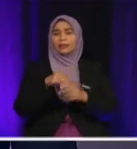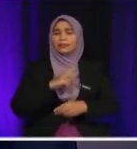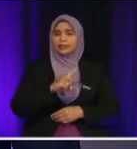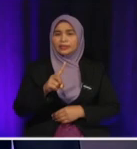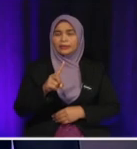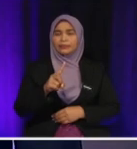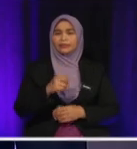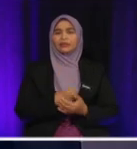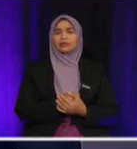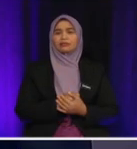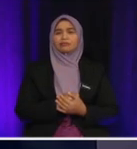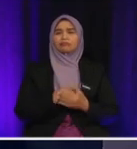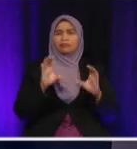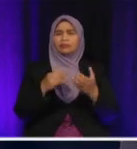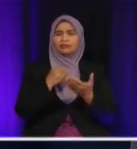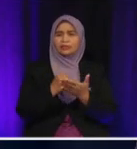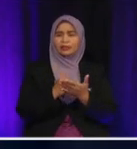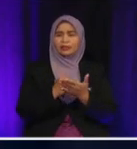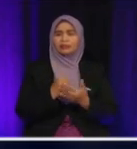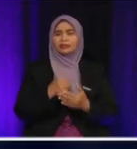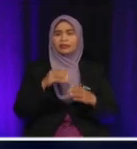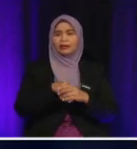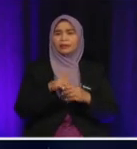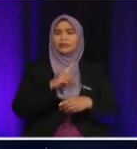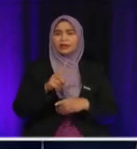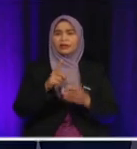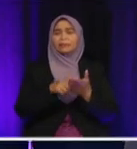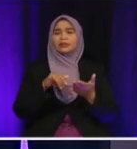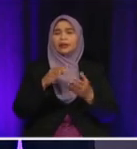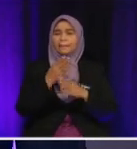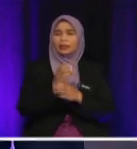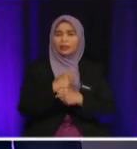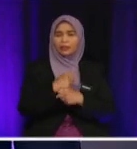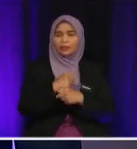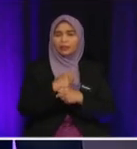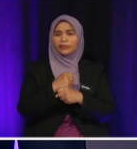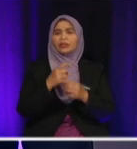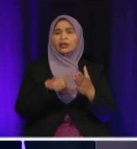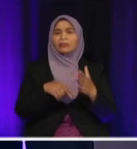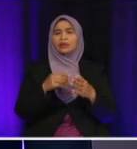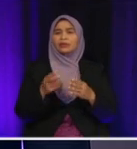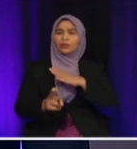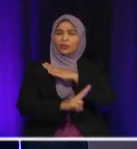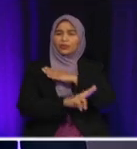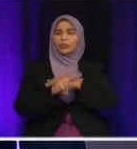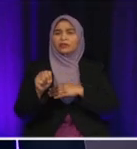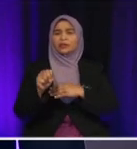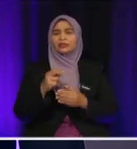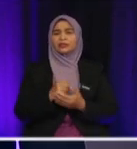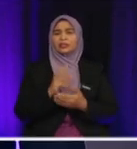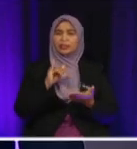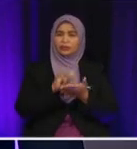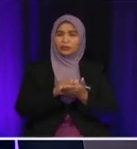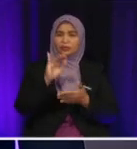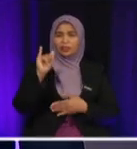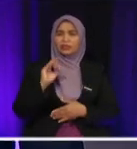tentang jenayah di dalam Islam ini, apa bentuk jenayahnya dan apa hukumannya? Iaitu yang kita nak tengok pada